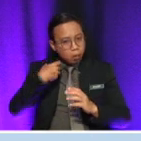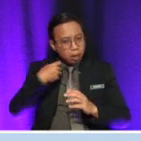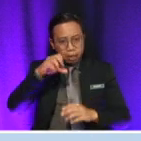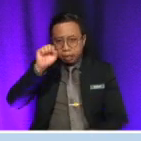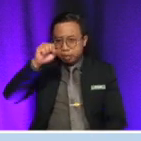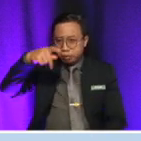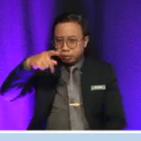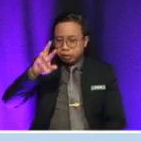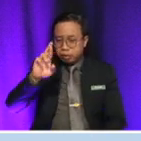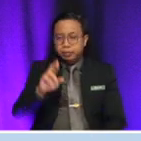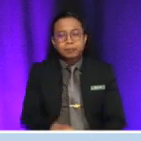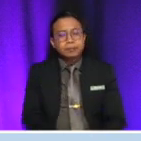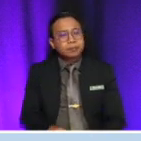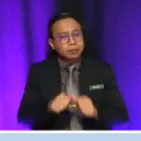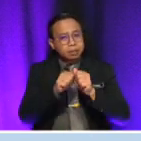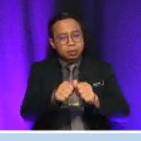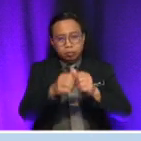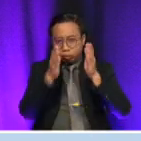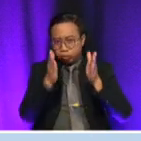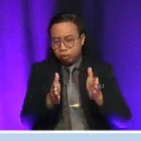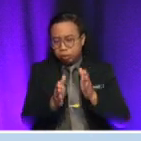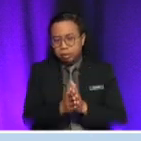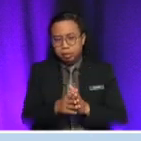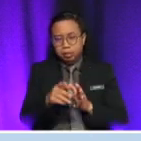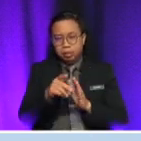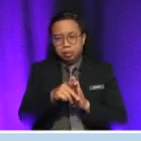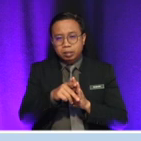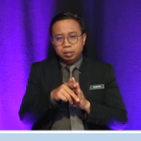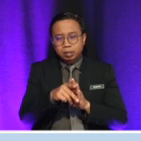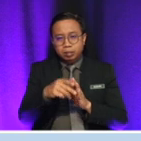dan diiringi oleh pegawai-pegawai keselamatan